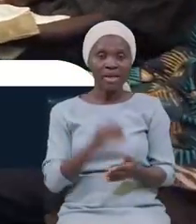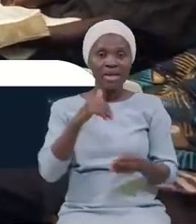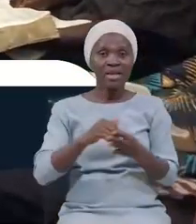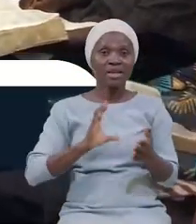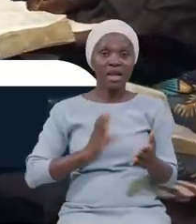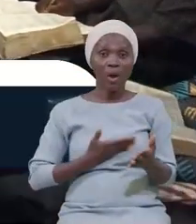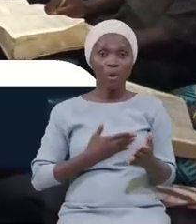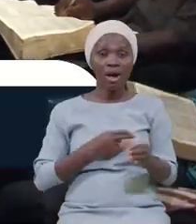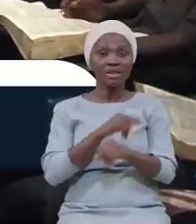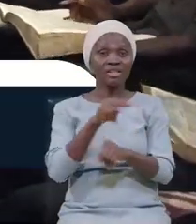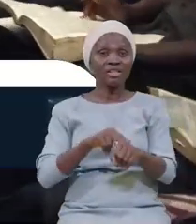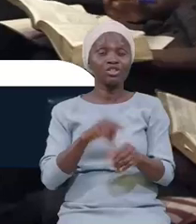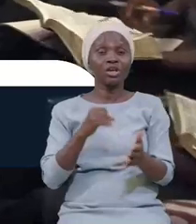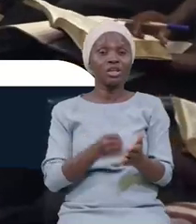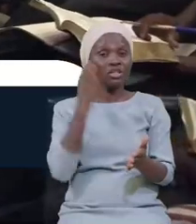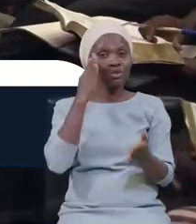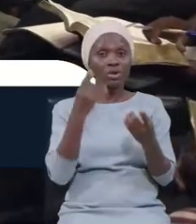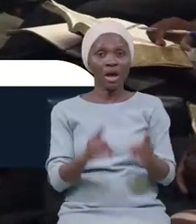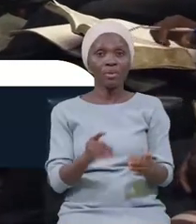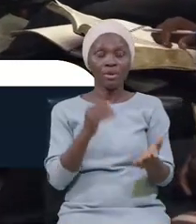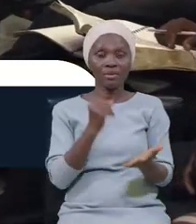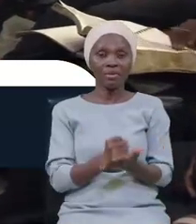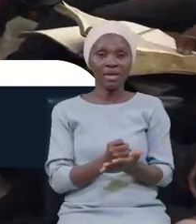Dans notre nation, cela va s'accomplir.